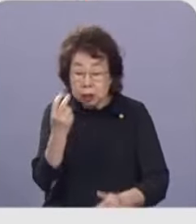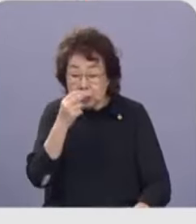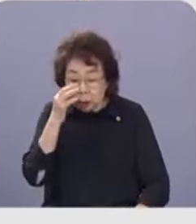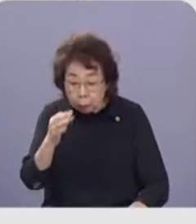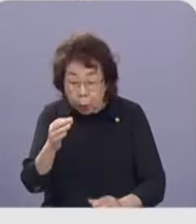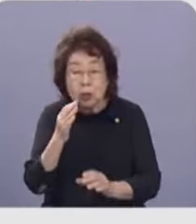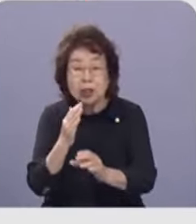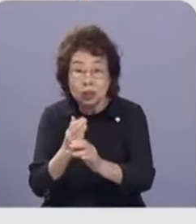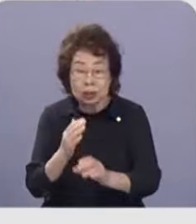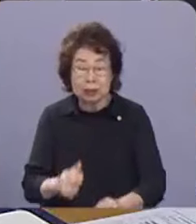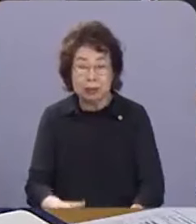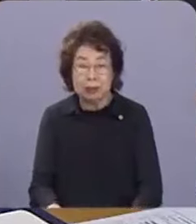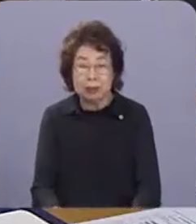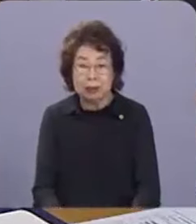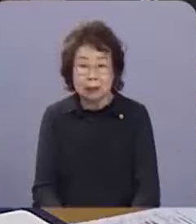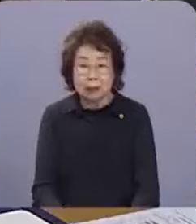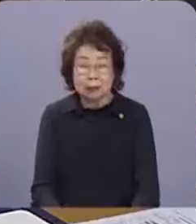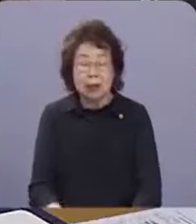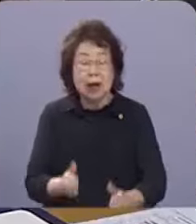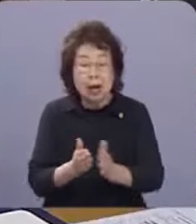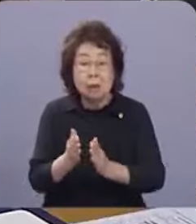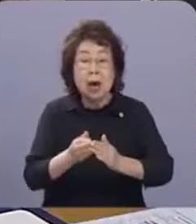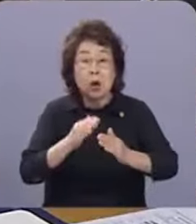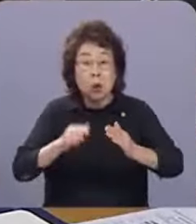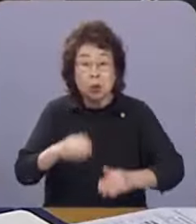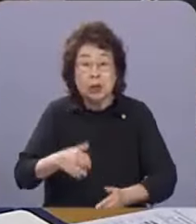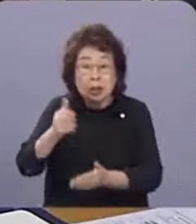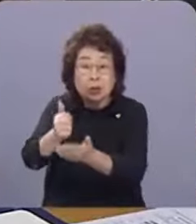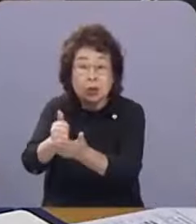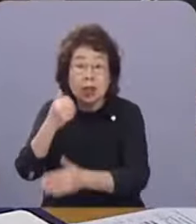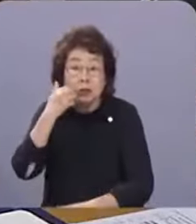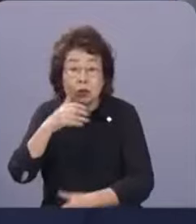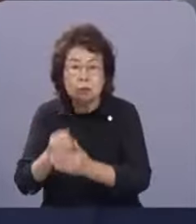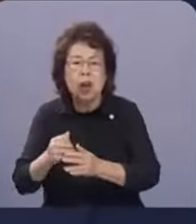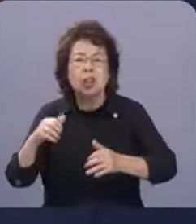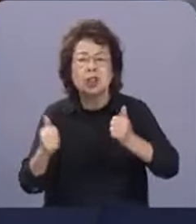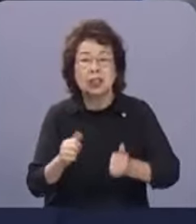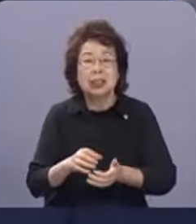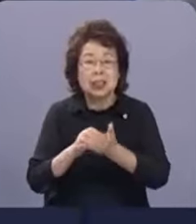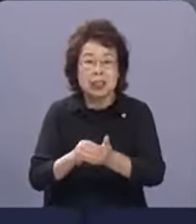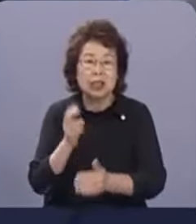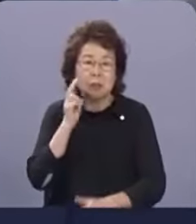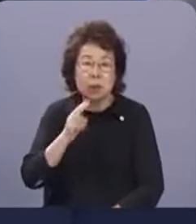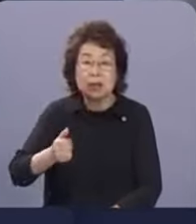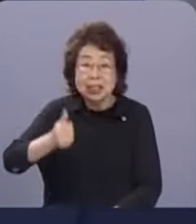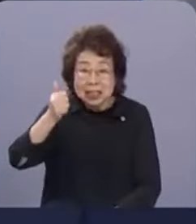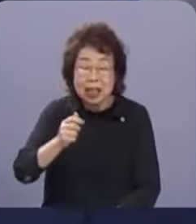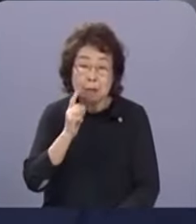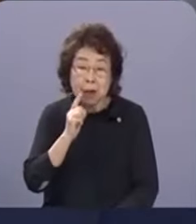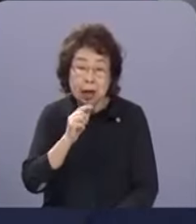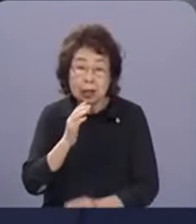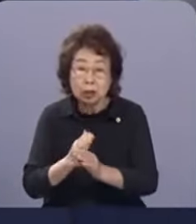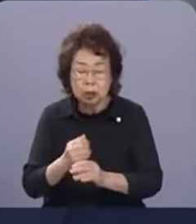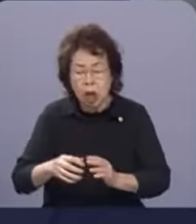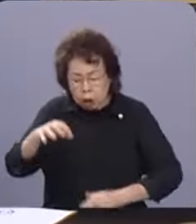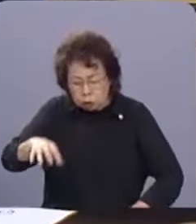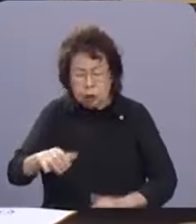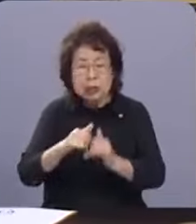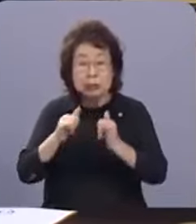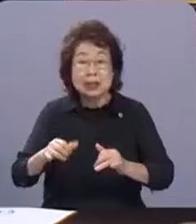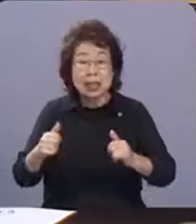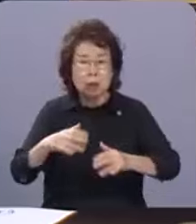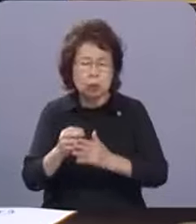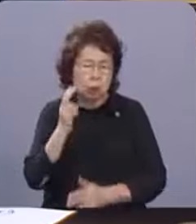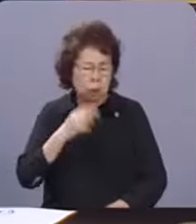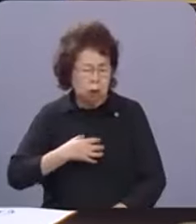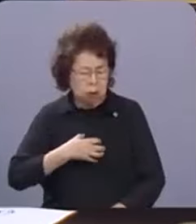절차가 진행중입니다 항만공사 수장 역시 정치인 출신이 유력하다는 말이 나자 지역 시민사회단체는